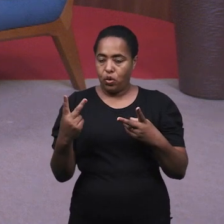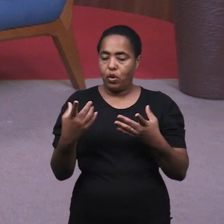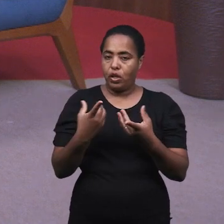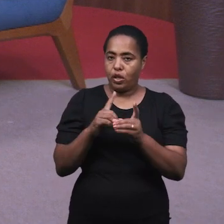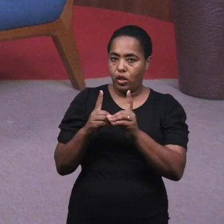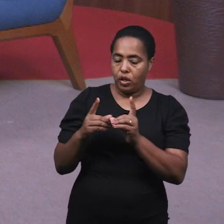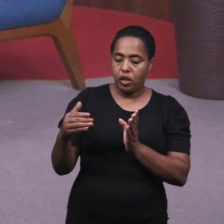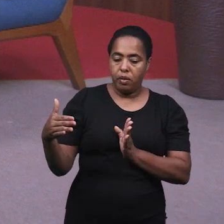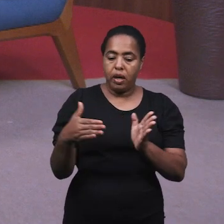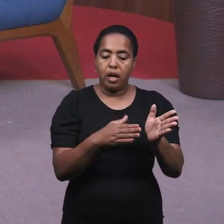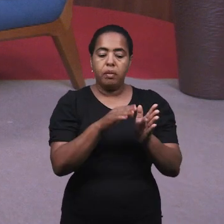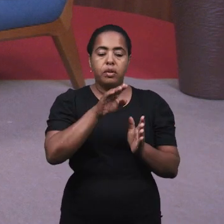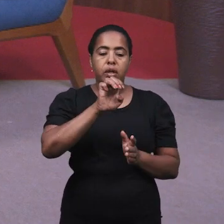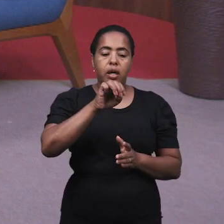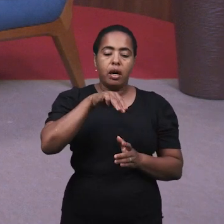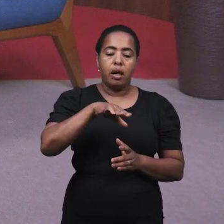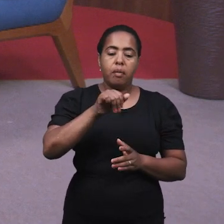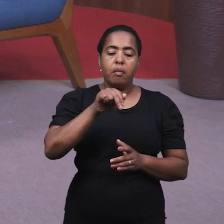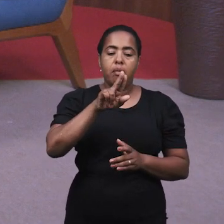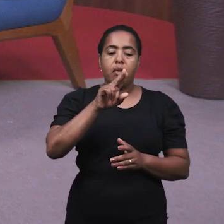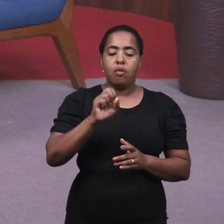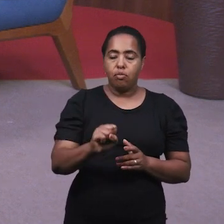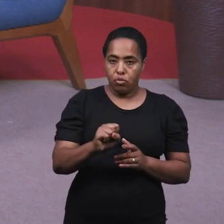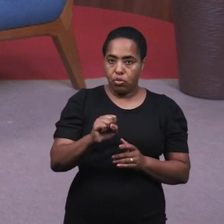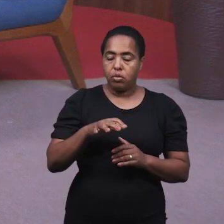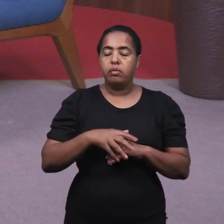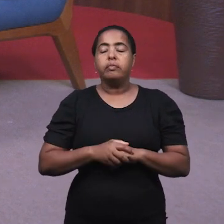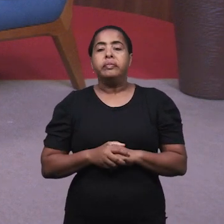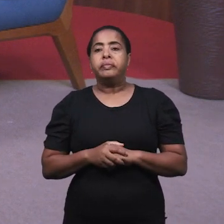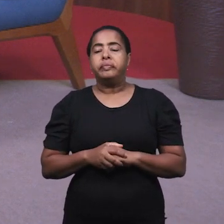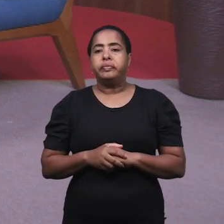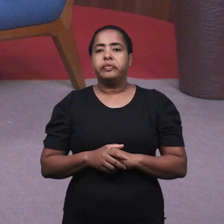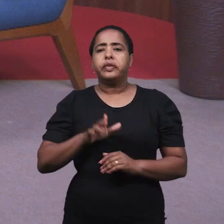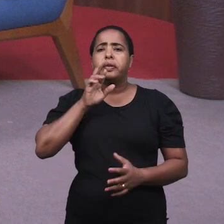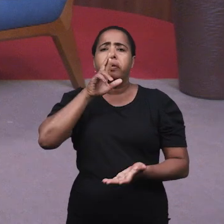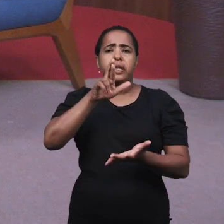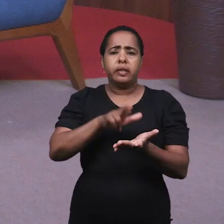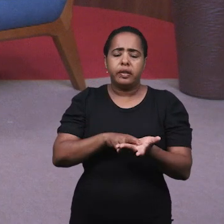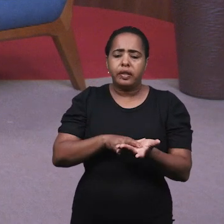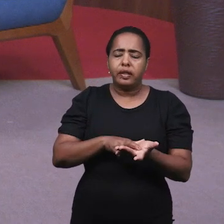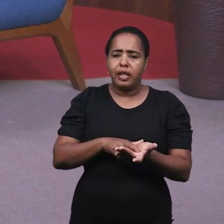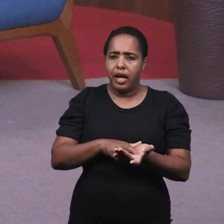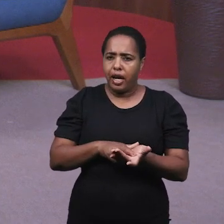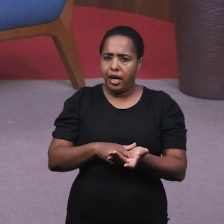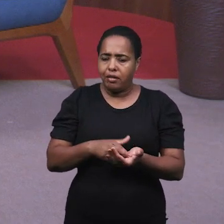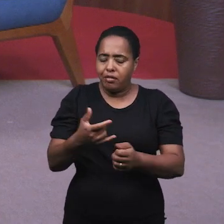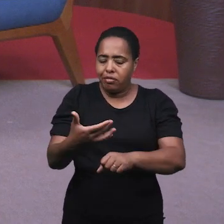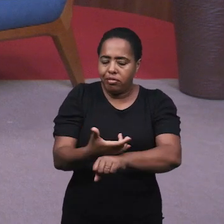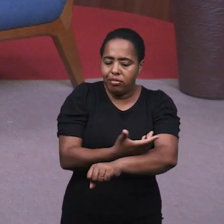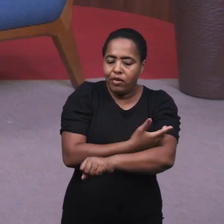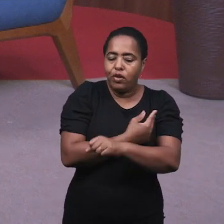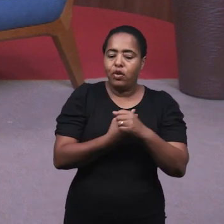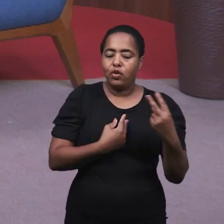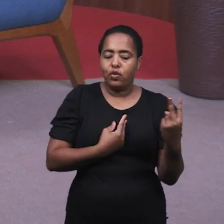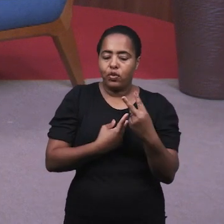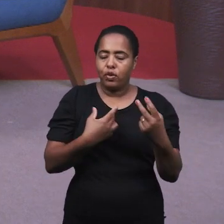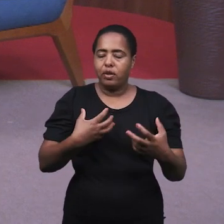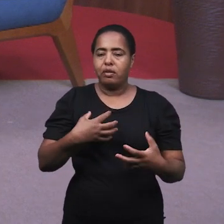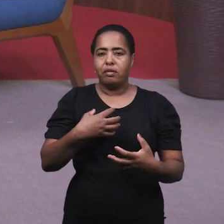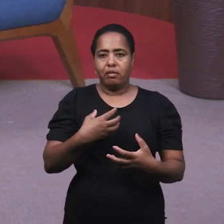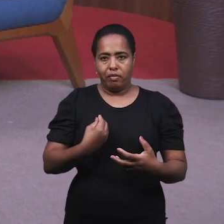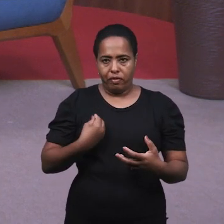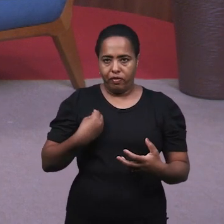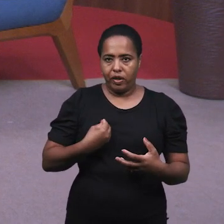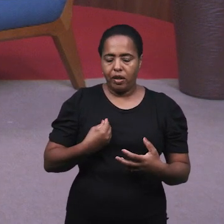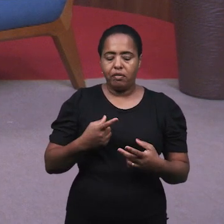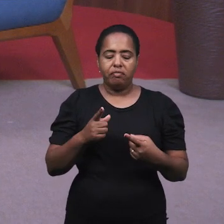Comme résultat, comme une émotion vécue par eux, c'était la souffrance. Nous pouvons